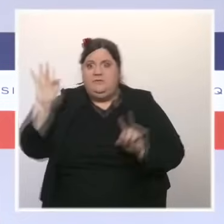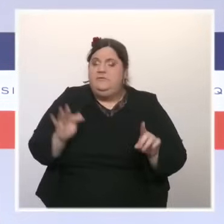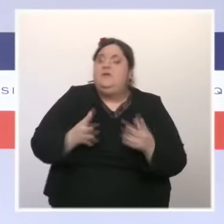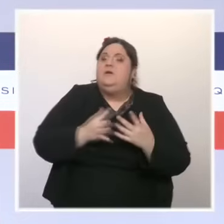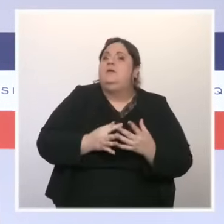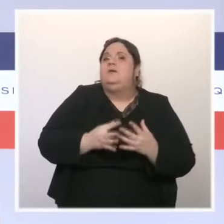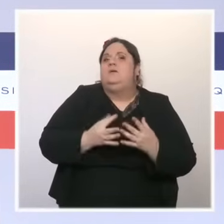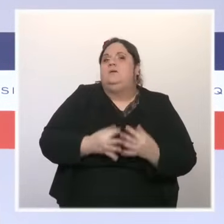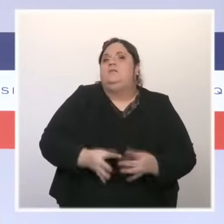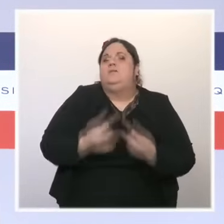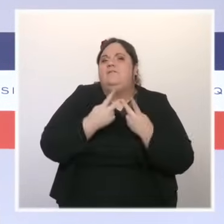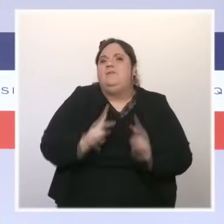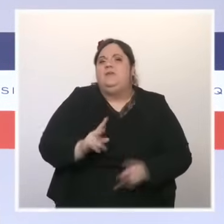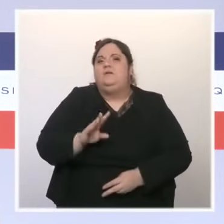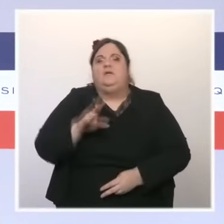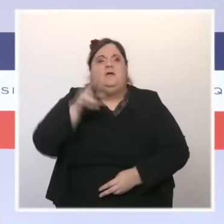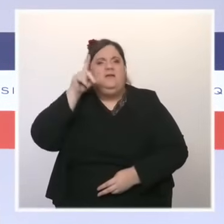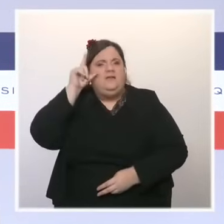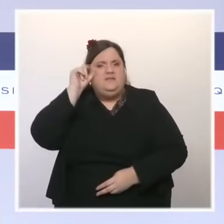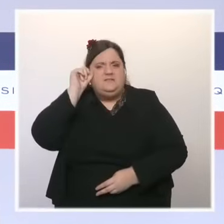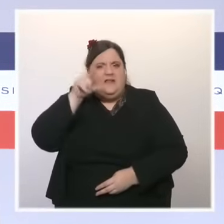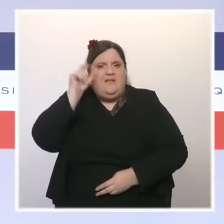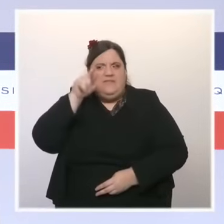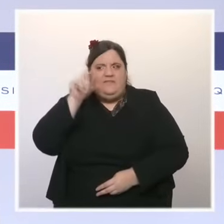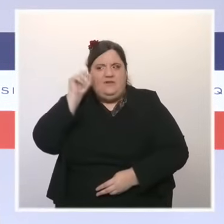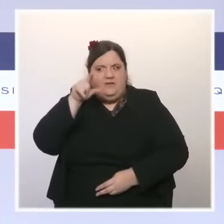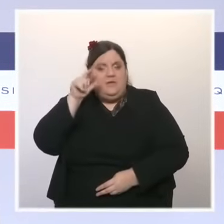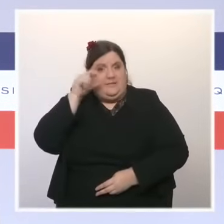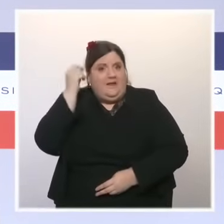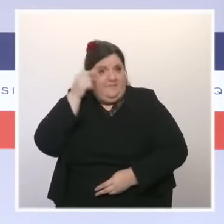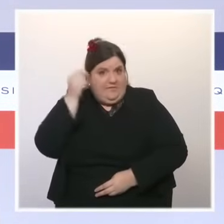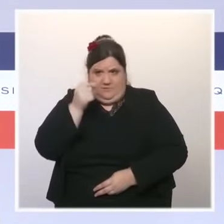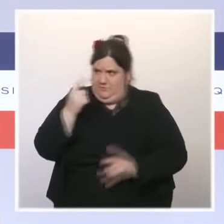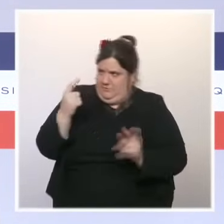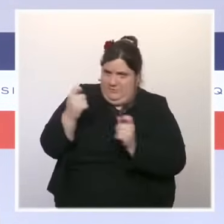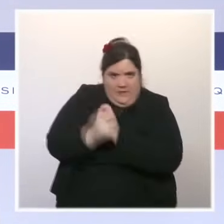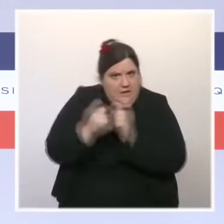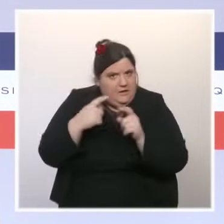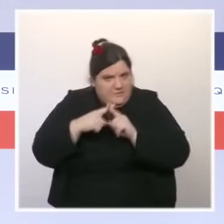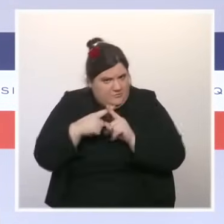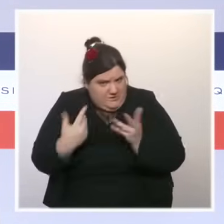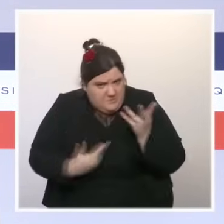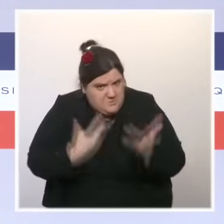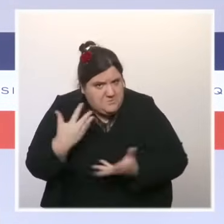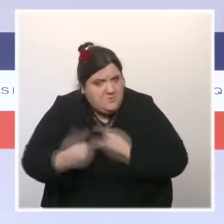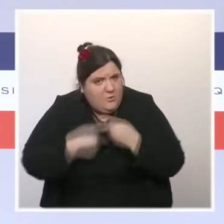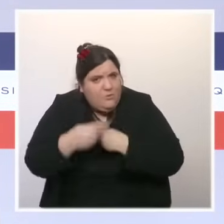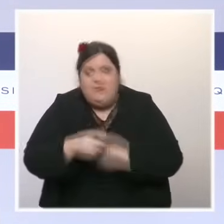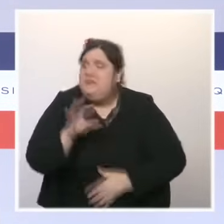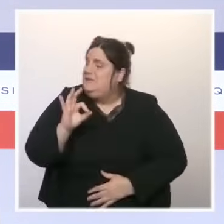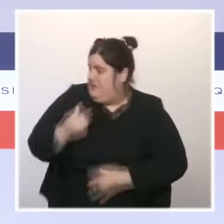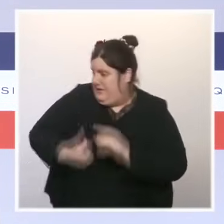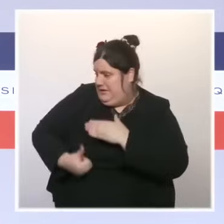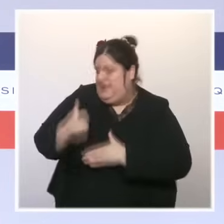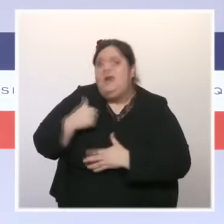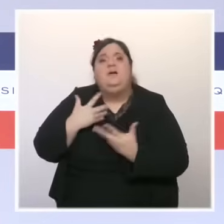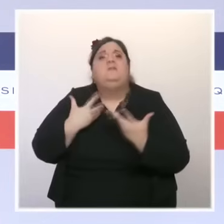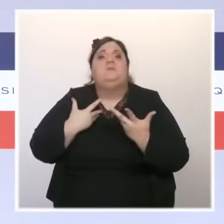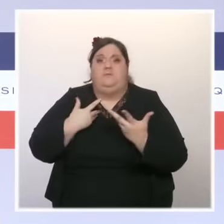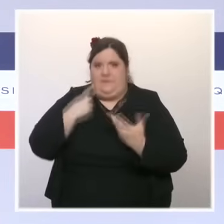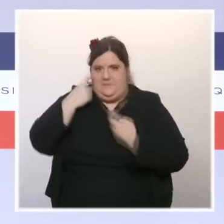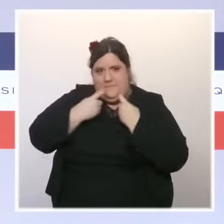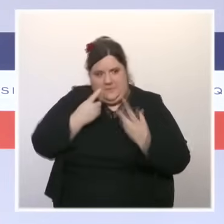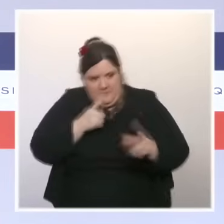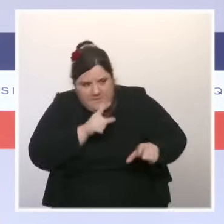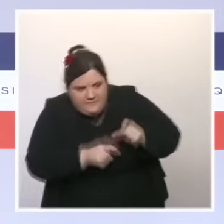Il y a effectivement une information qui a été rappelée hier par le ministre lui-même devant la représentation nationale, c'est que nous oeuvrons effectivement pour rapatrier